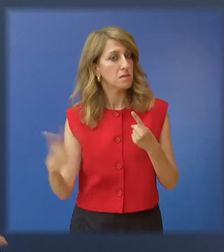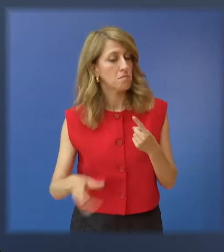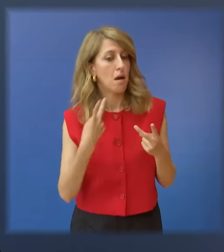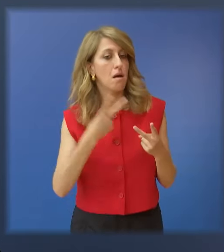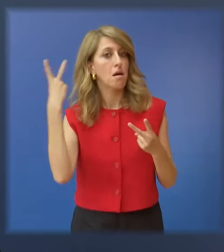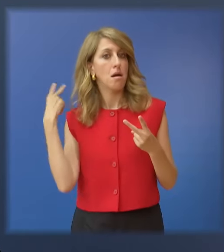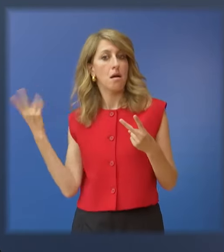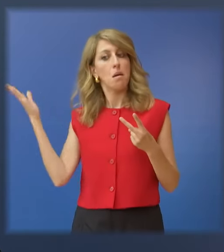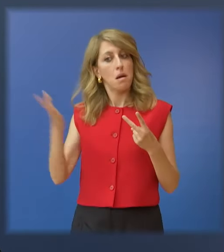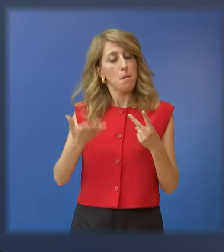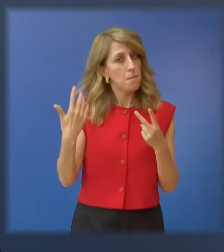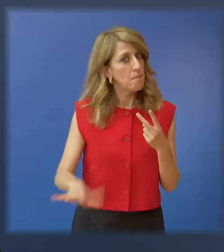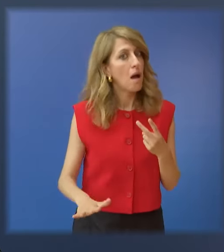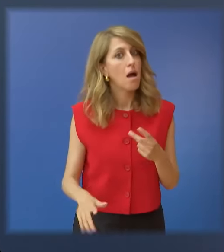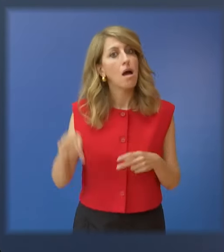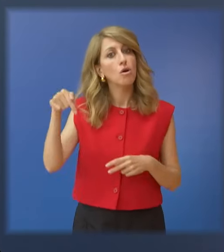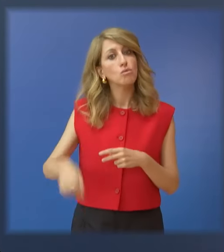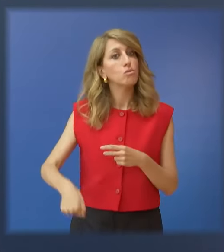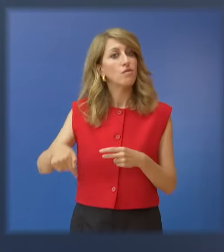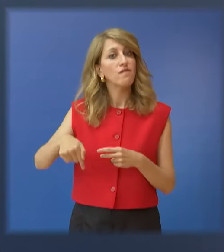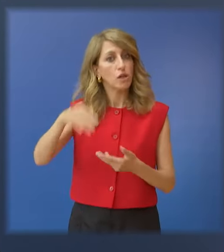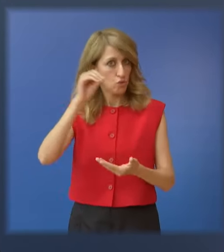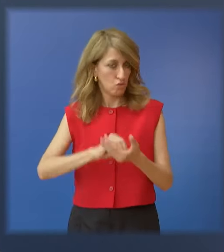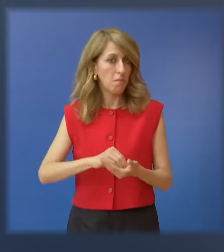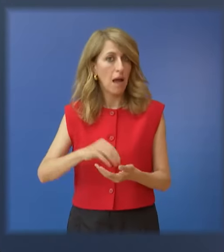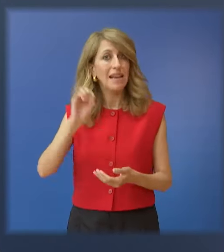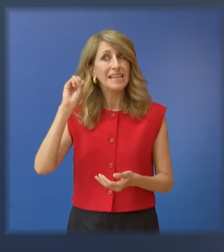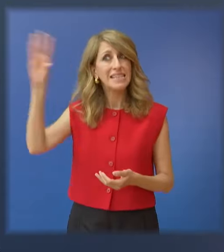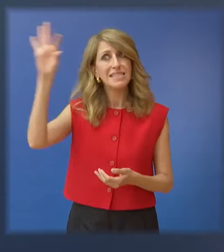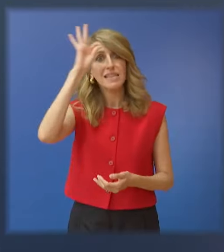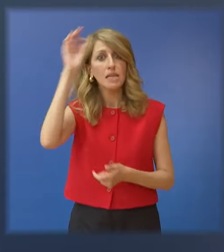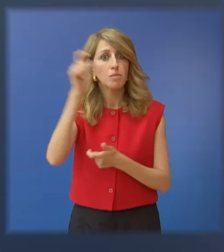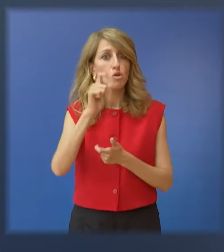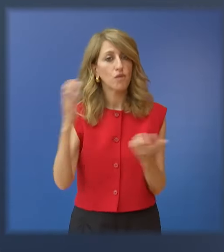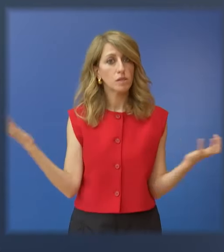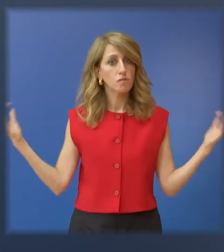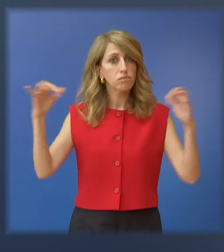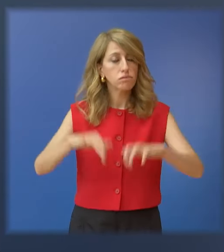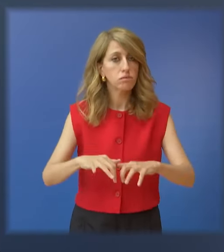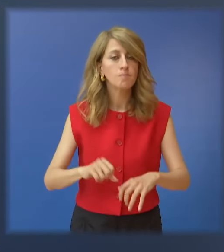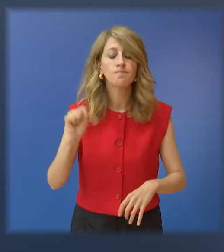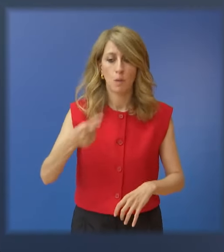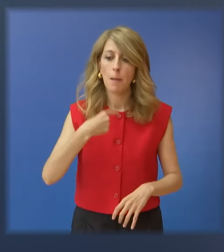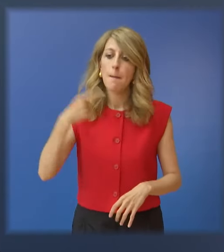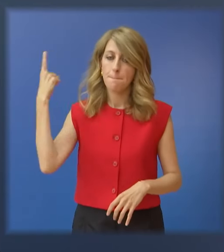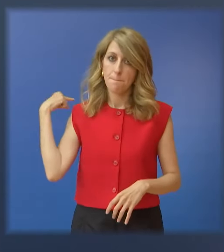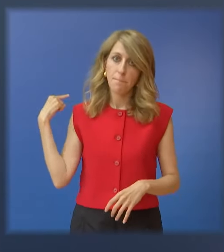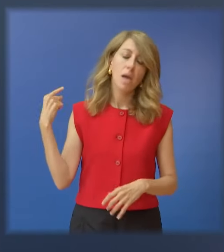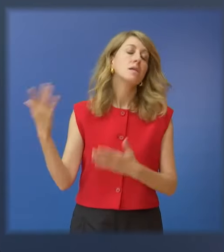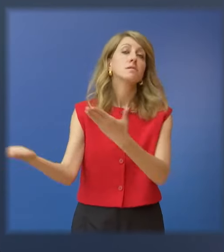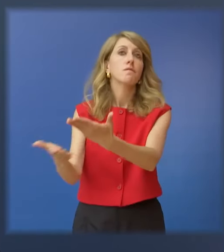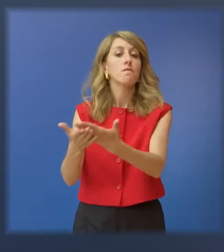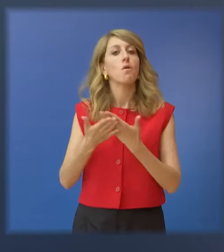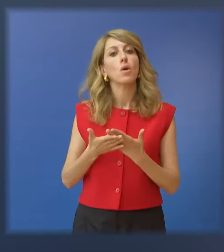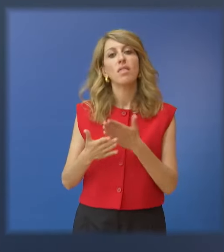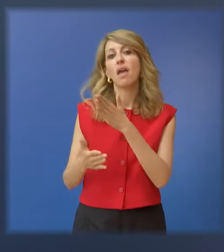ήδη ε γίνει όλες οι διαδικασίες και με άλλες χώρες πέρσι είχαμε και πολύ μεγάλη βοήθεια και από χώρες των δυτικών βαλκανίων